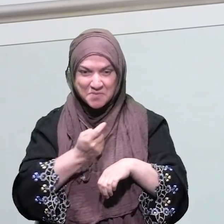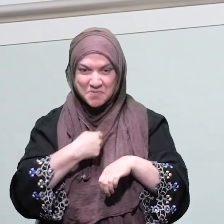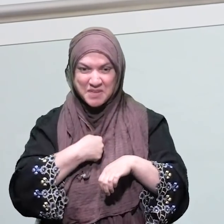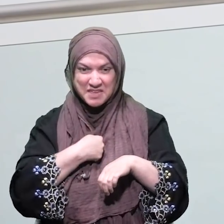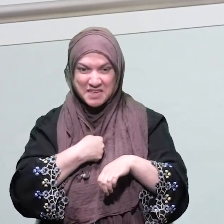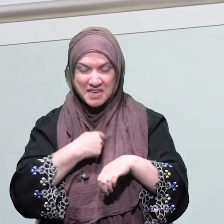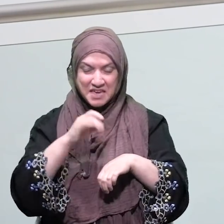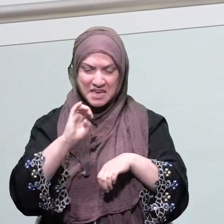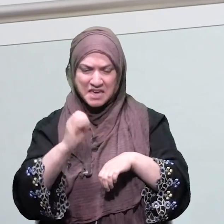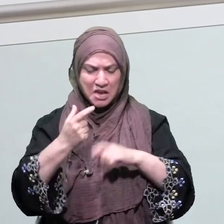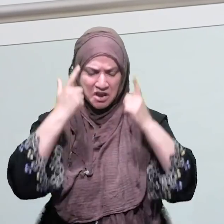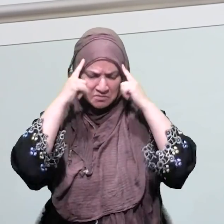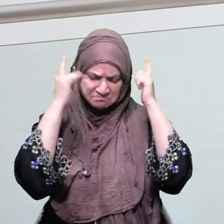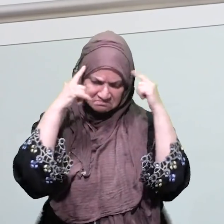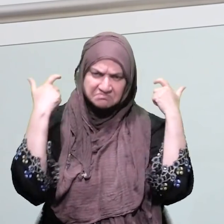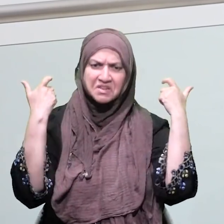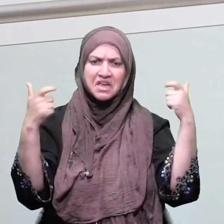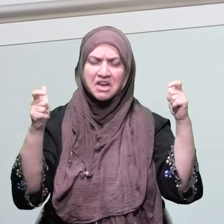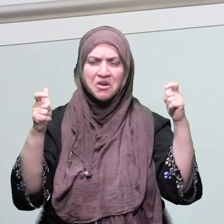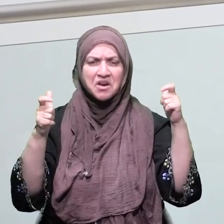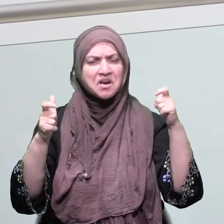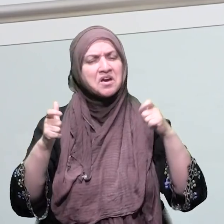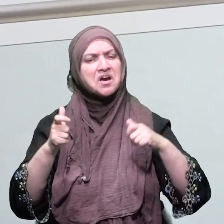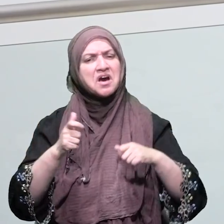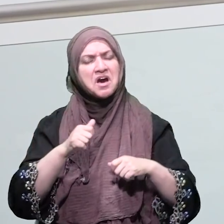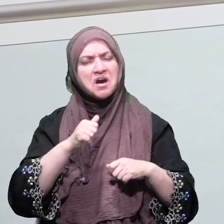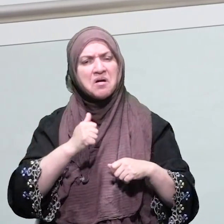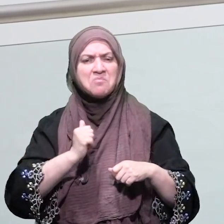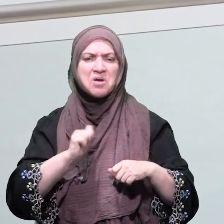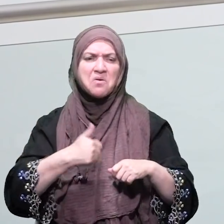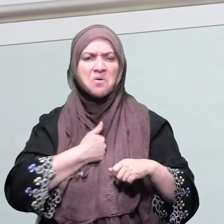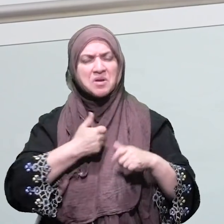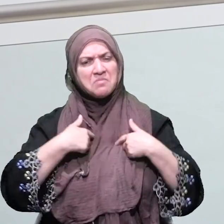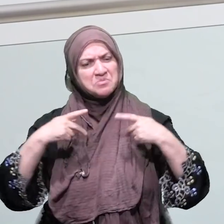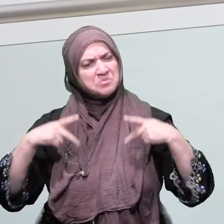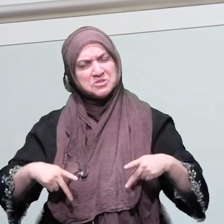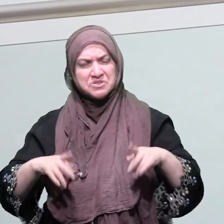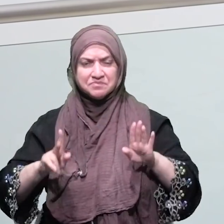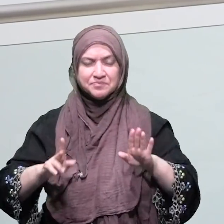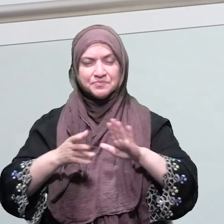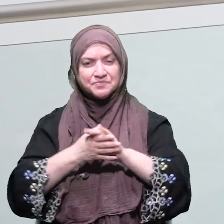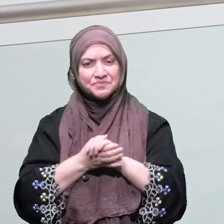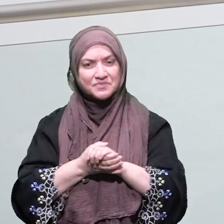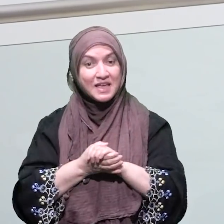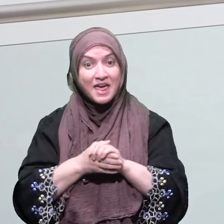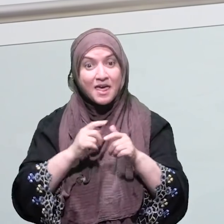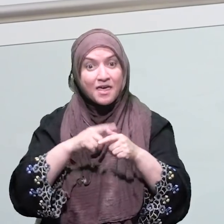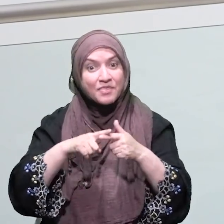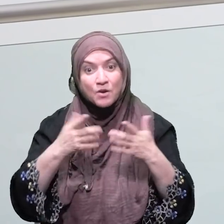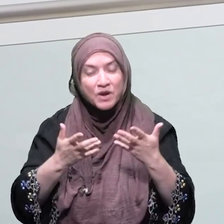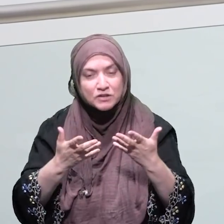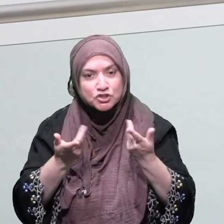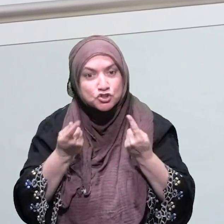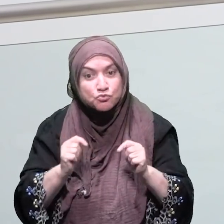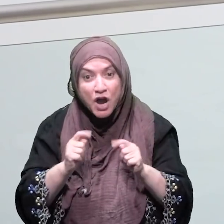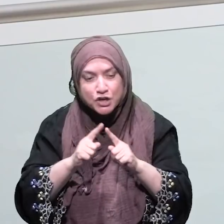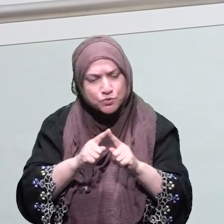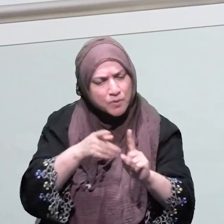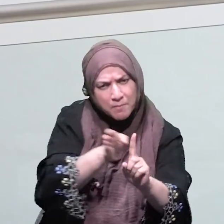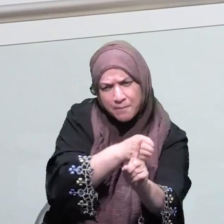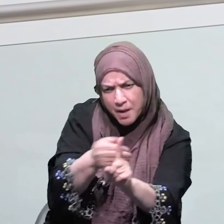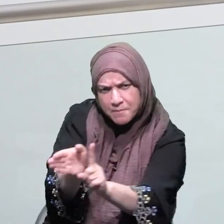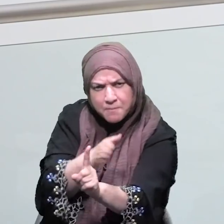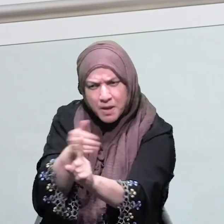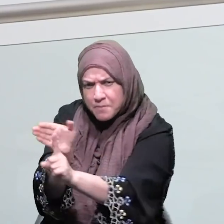starts to call his followers to him. فَأَدْنَاهُمْ مِنْهُ مَنْزِلًا أَعْظَمُهُمْ فِتْنَةً. SubhanAllah. The Prophet ﷺ